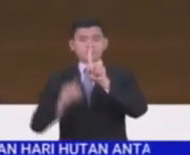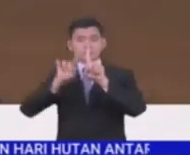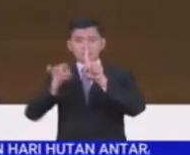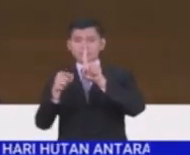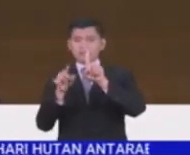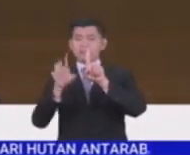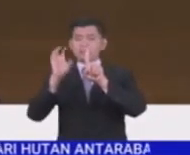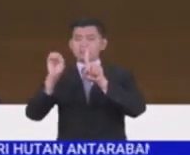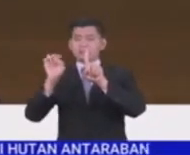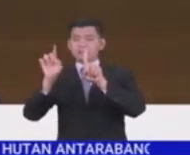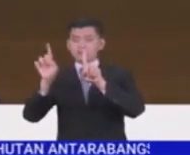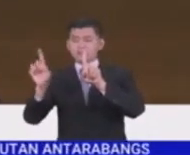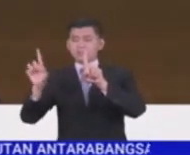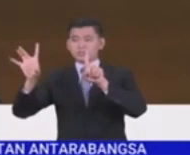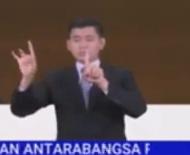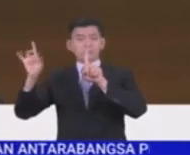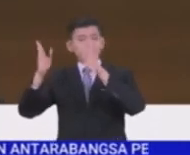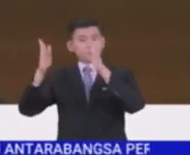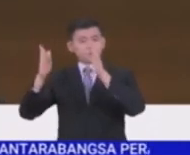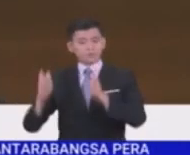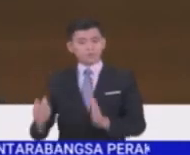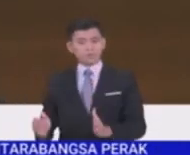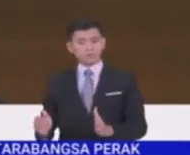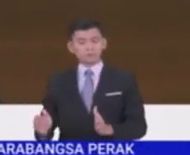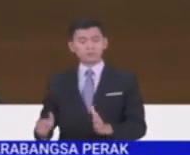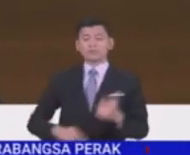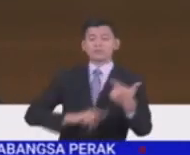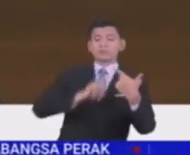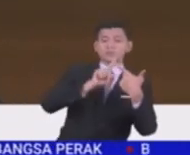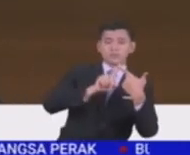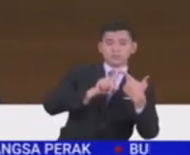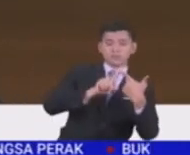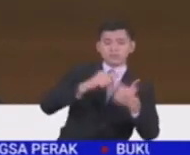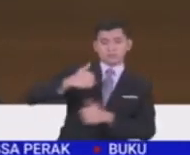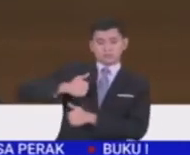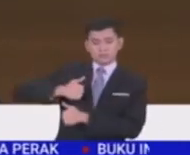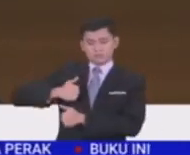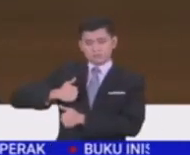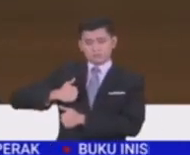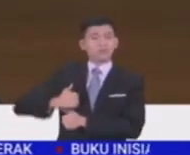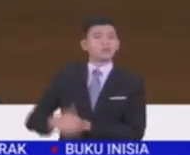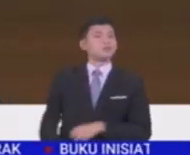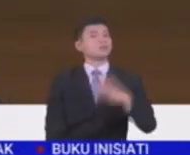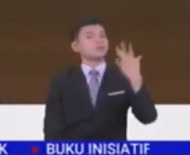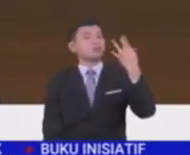21,018 orang. Angkatan Tentera Malaysia ATM